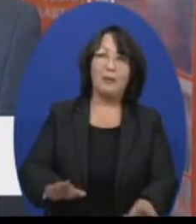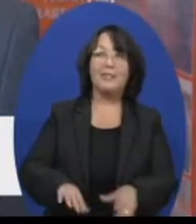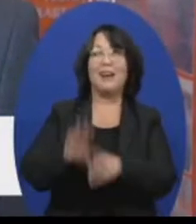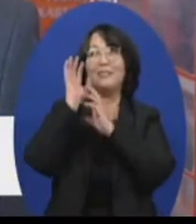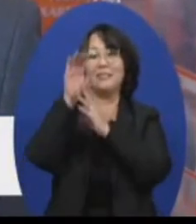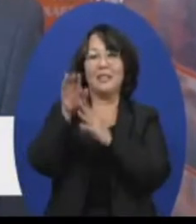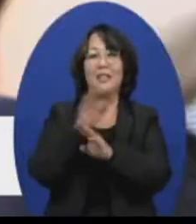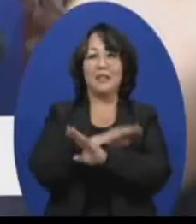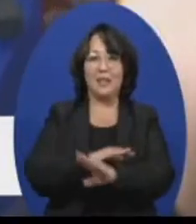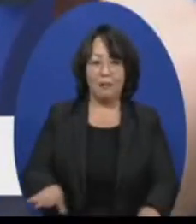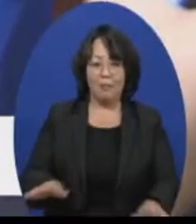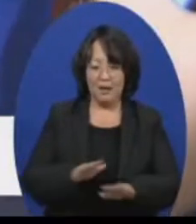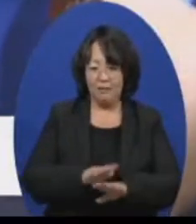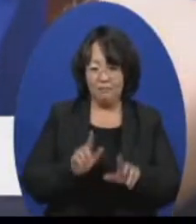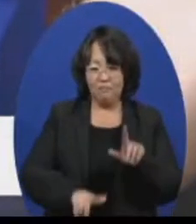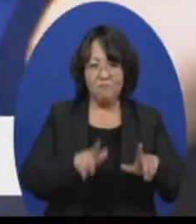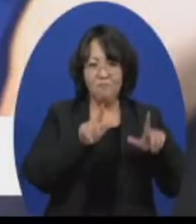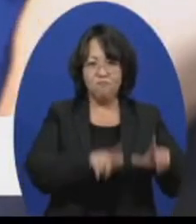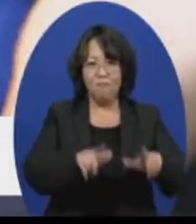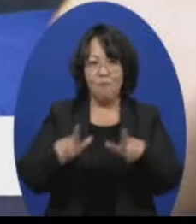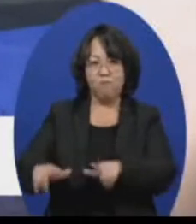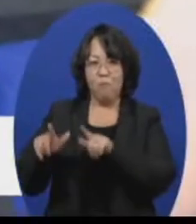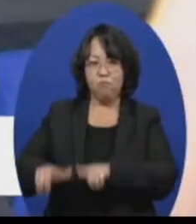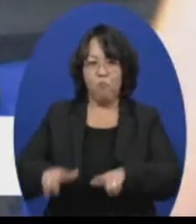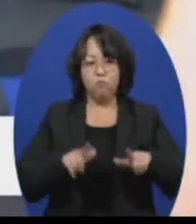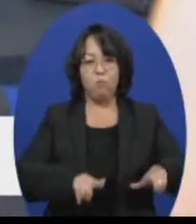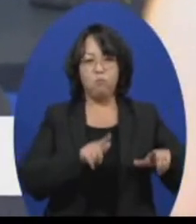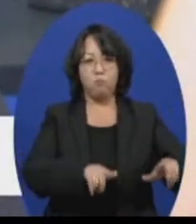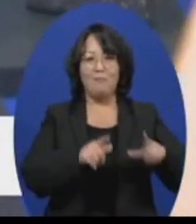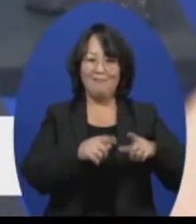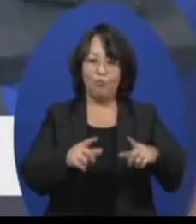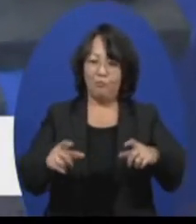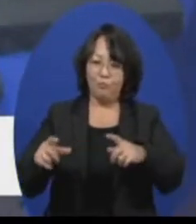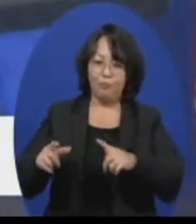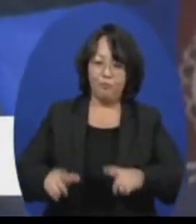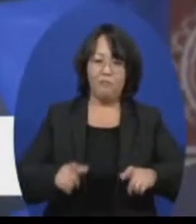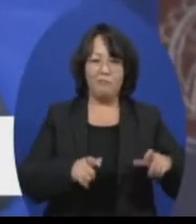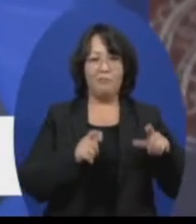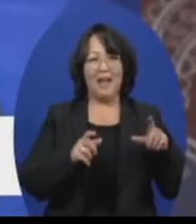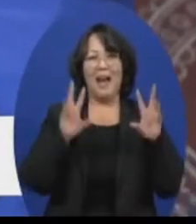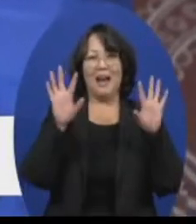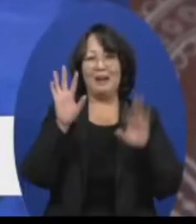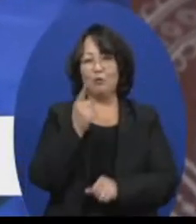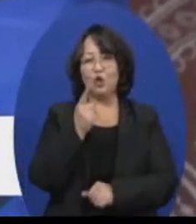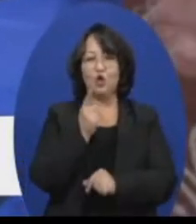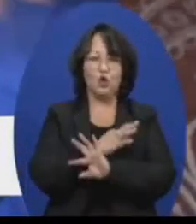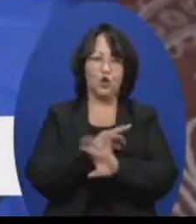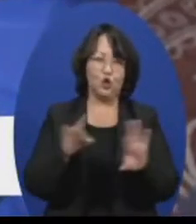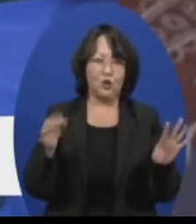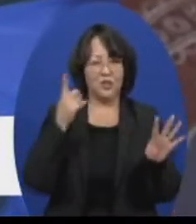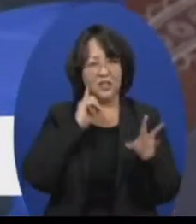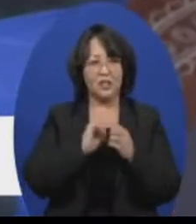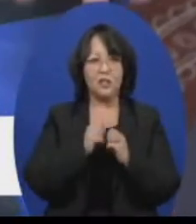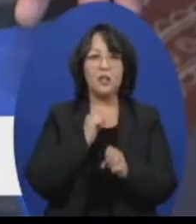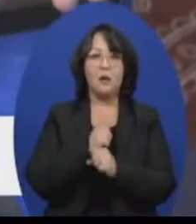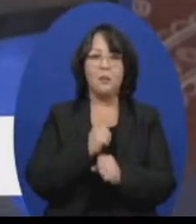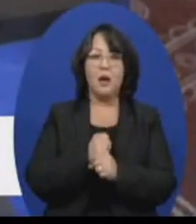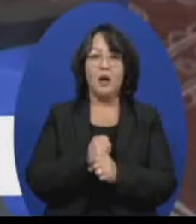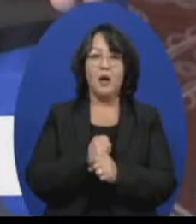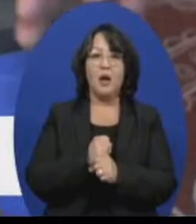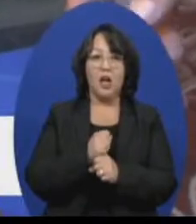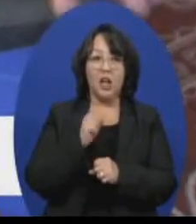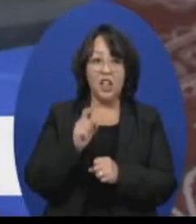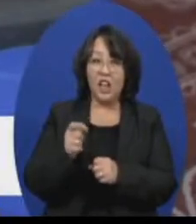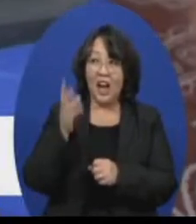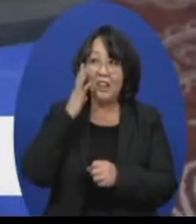талбай, гадна фасад, террас 11 зүйлийн бүтээгдэхүүн хийж байгаа. Аа бүтээгдэхүүн гэдэг маань өөрөө импортыг